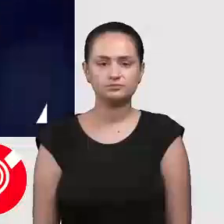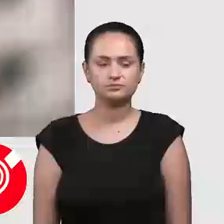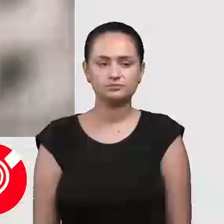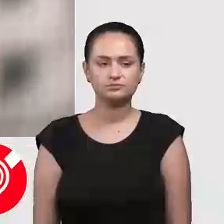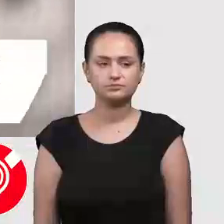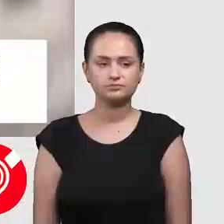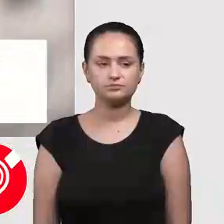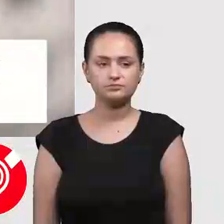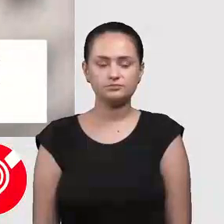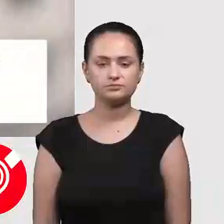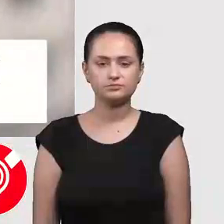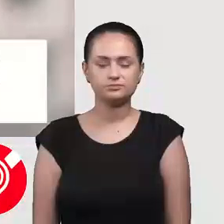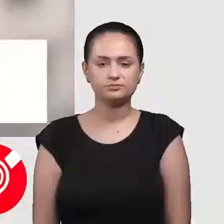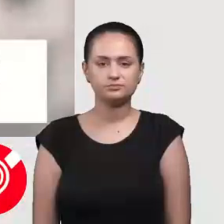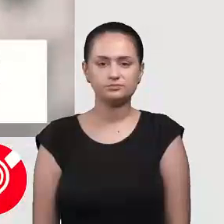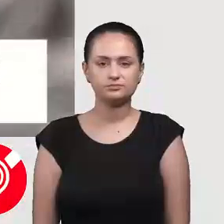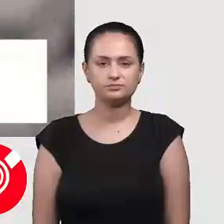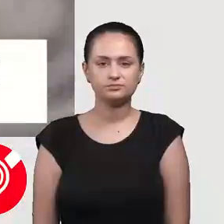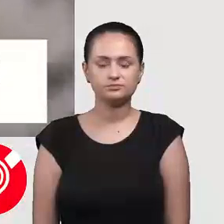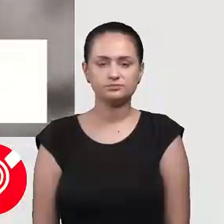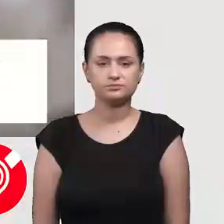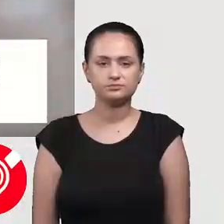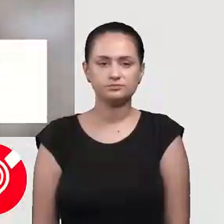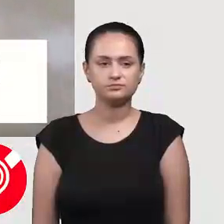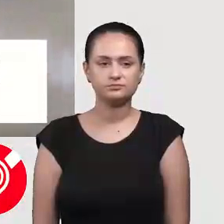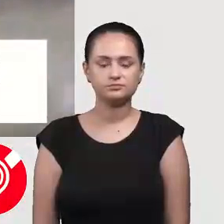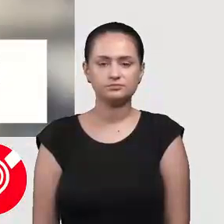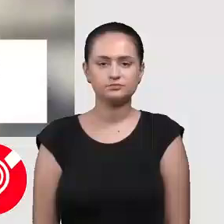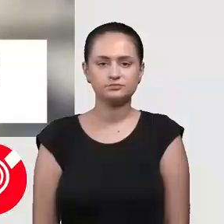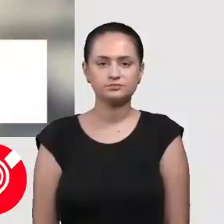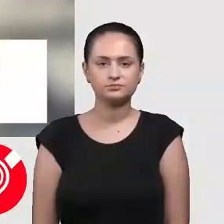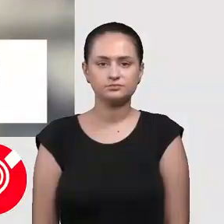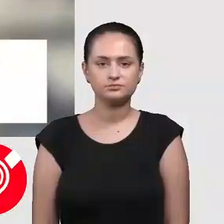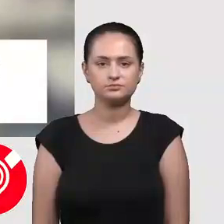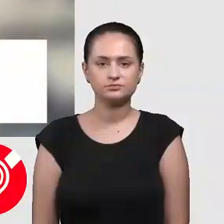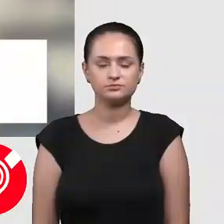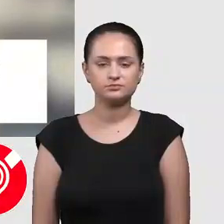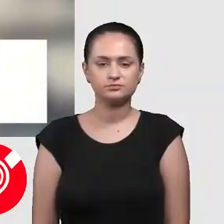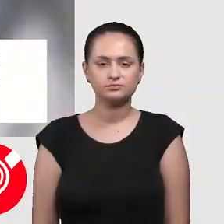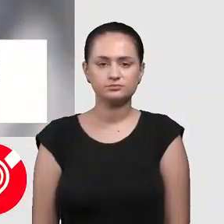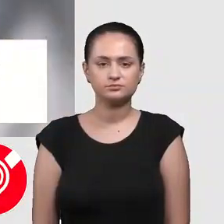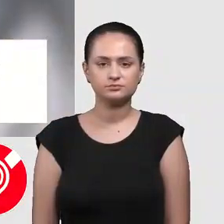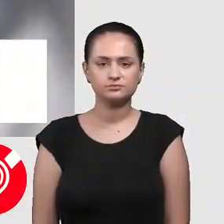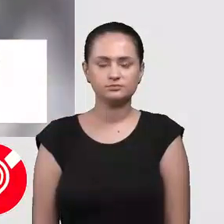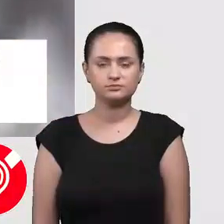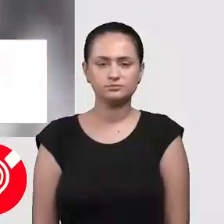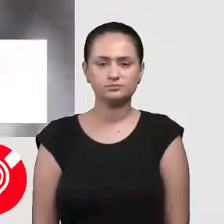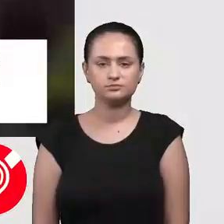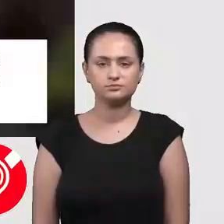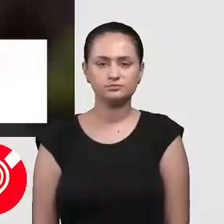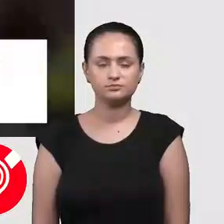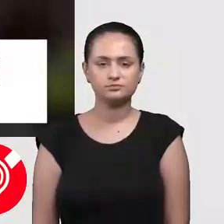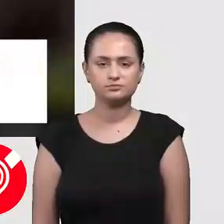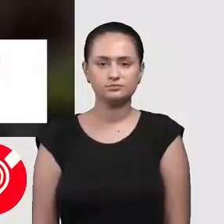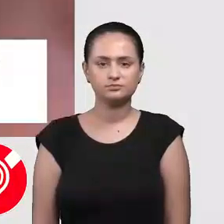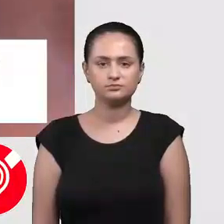ieri, Ministerul Rus al Apărării a acuzat Ucraina de desfășurarea unui atac asupra orașului Port Sevastopol cu rachete cu